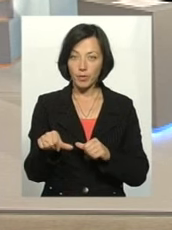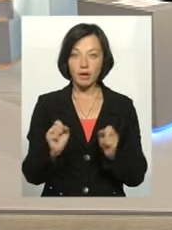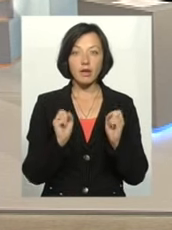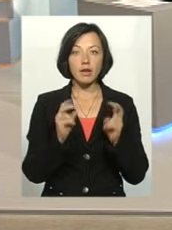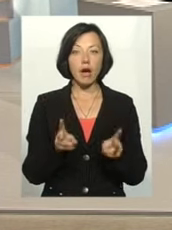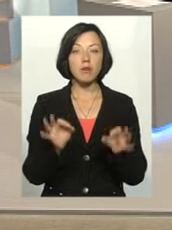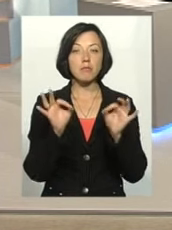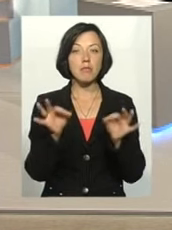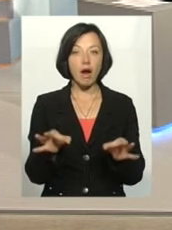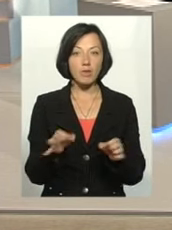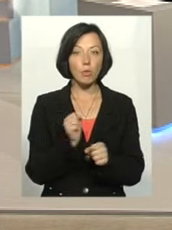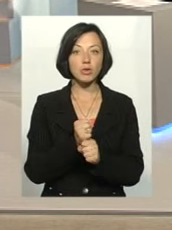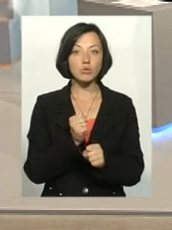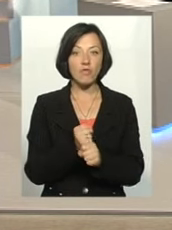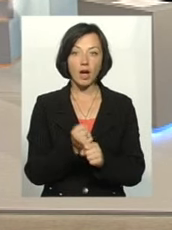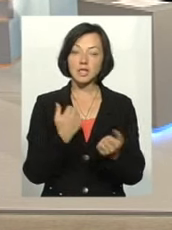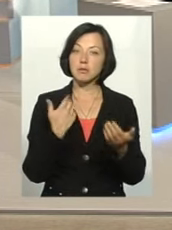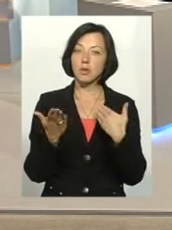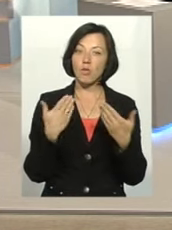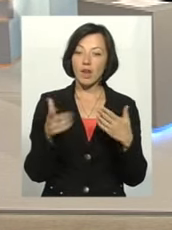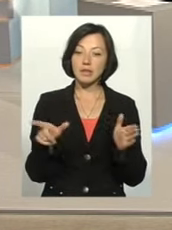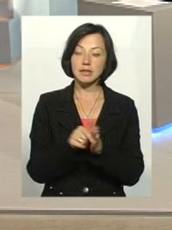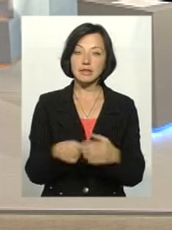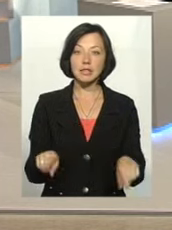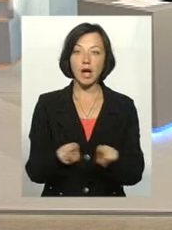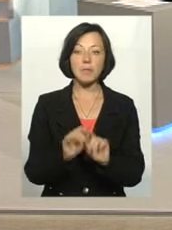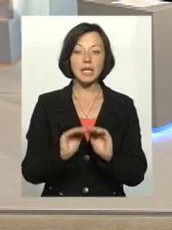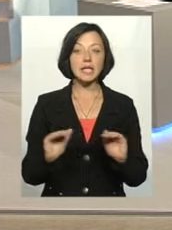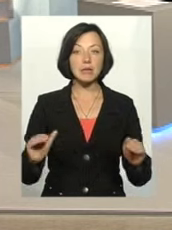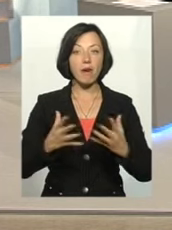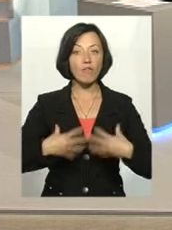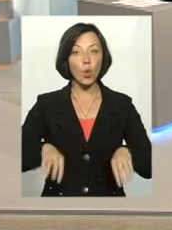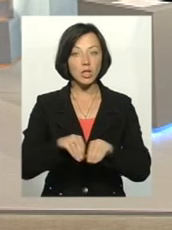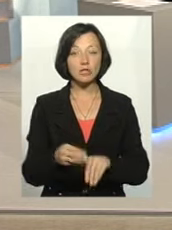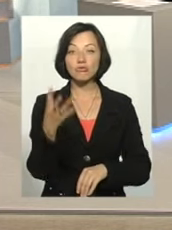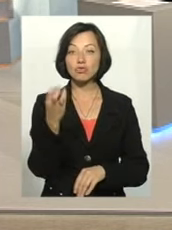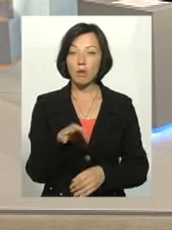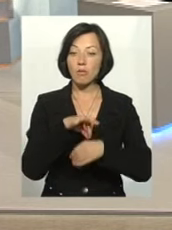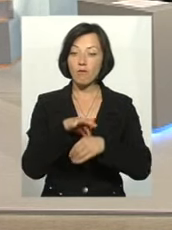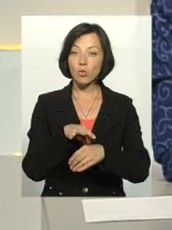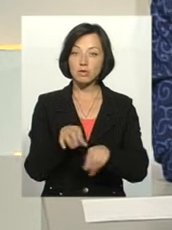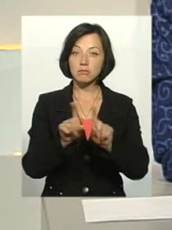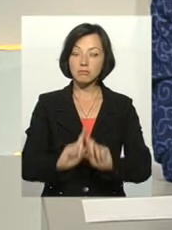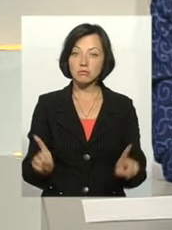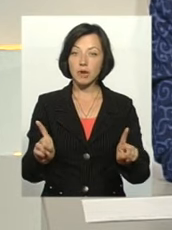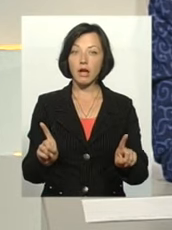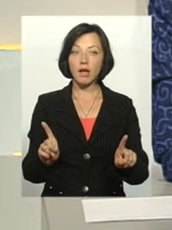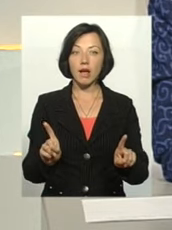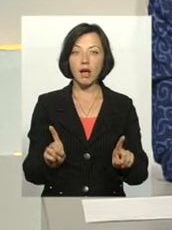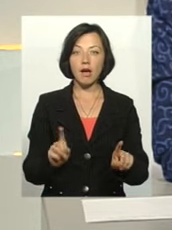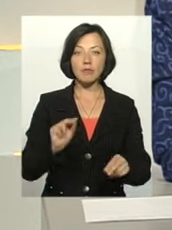як правильно працювати, спілкуватися з такими дітьми в родині, ще й проводити своєрідний